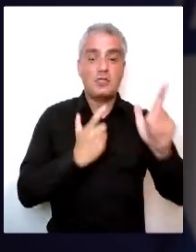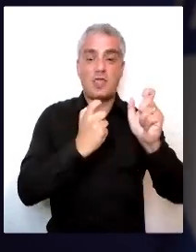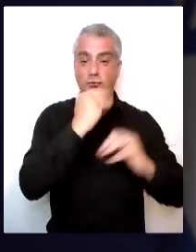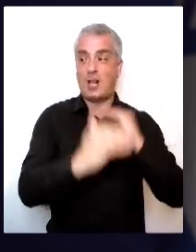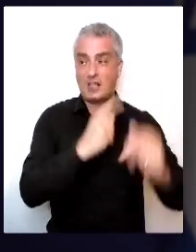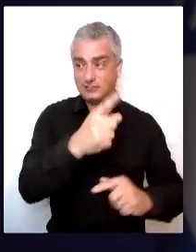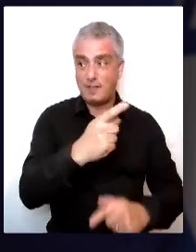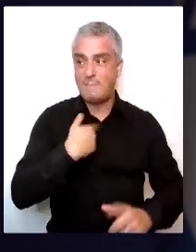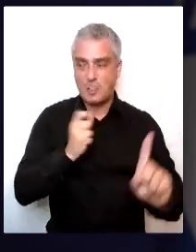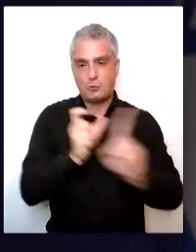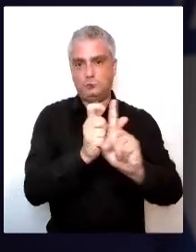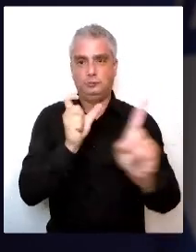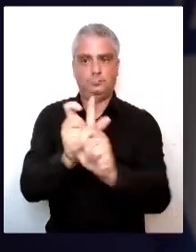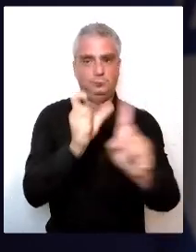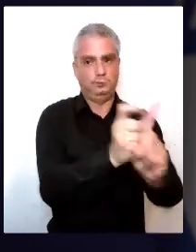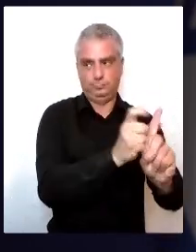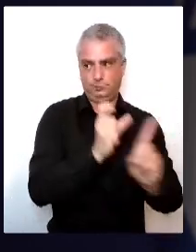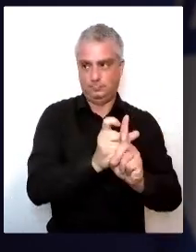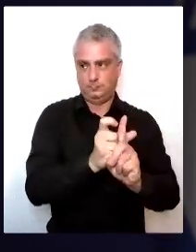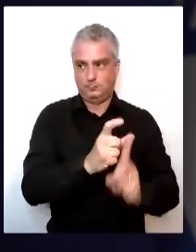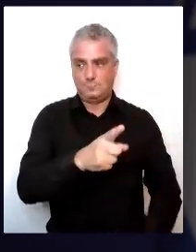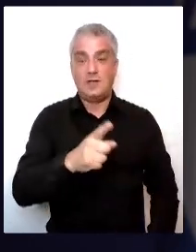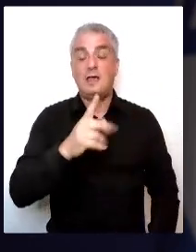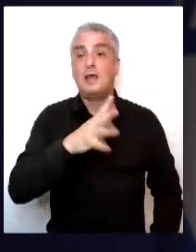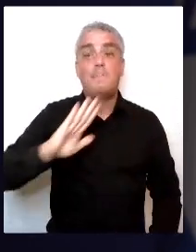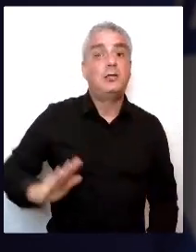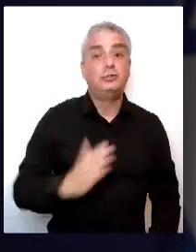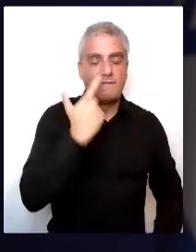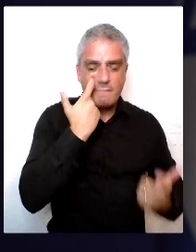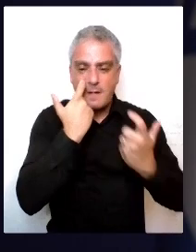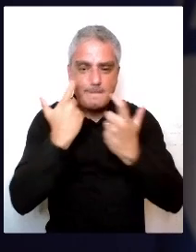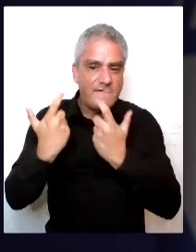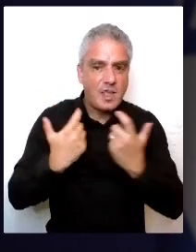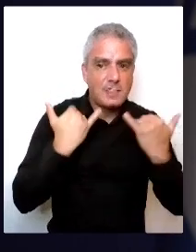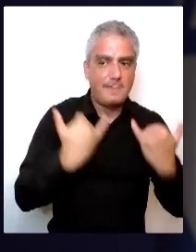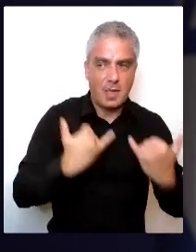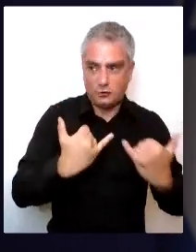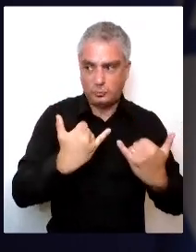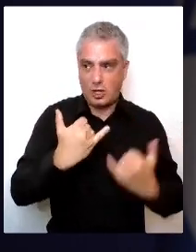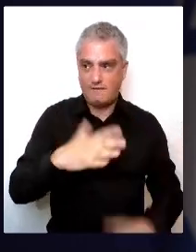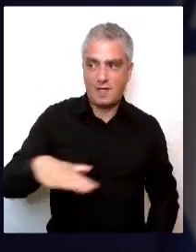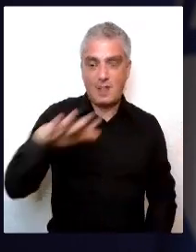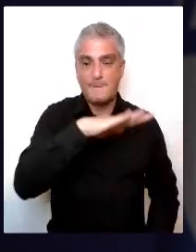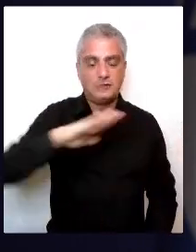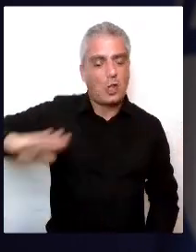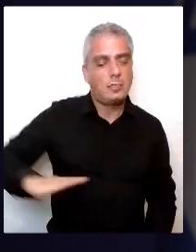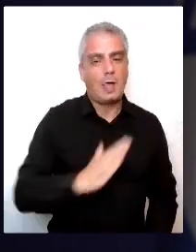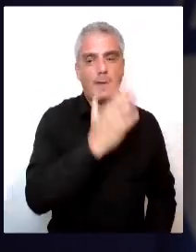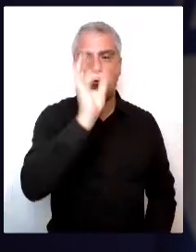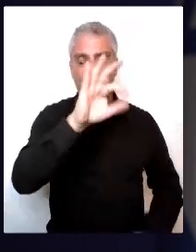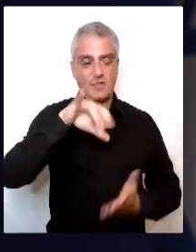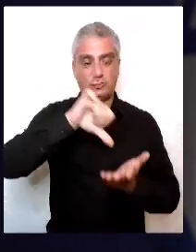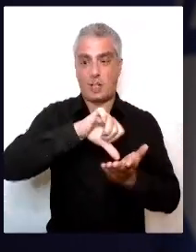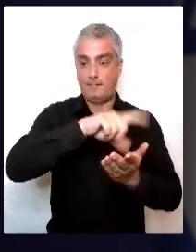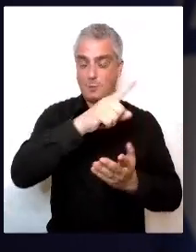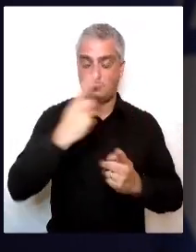ומסכים אותם מטוסי חל האוויר מפטרלים כעת באזור נמל התעופה של בהירות עד